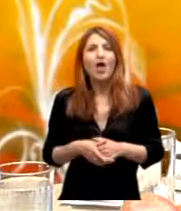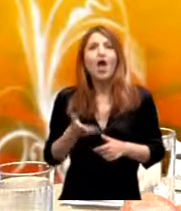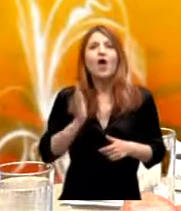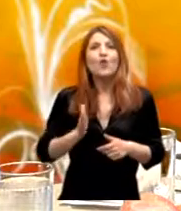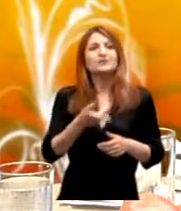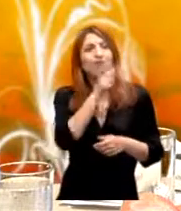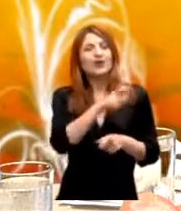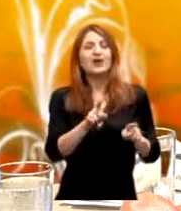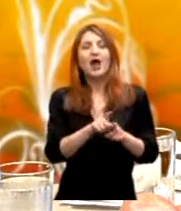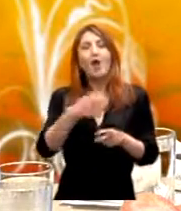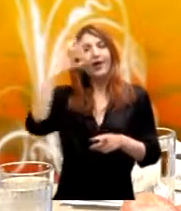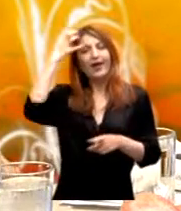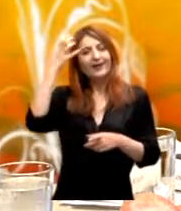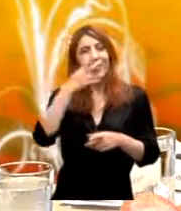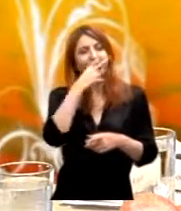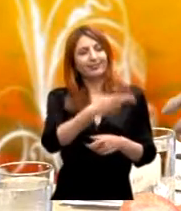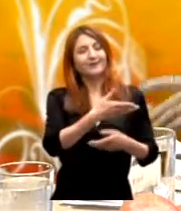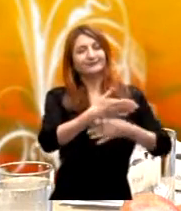tretman.